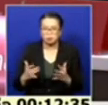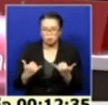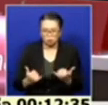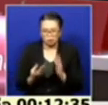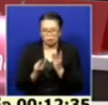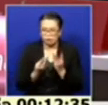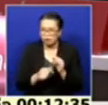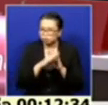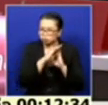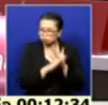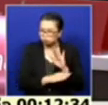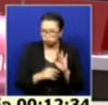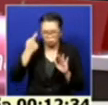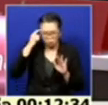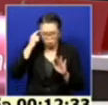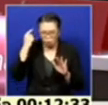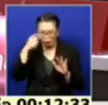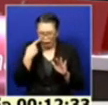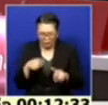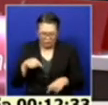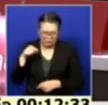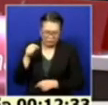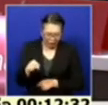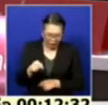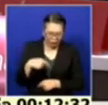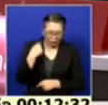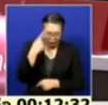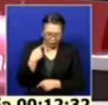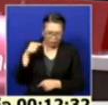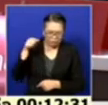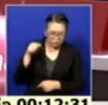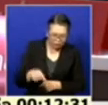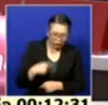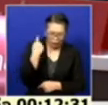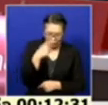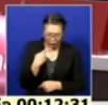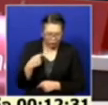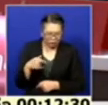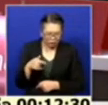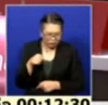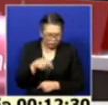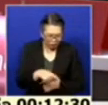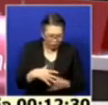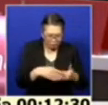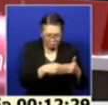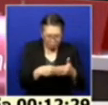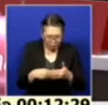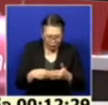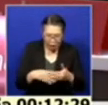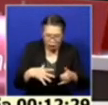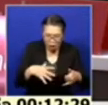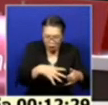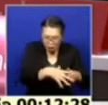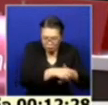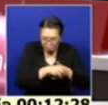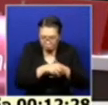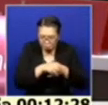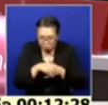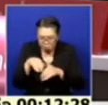แลท่านจะดูแลเขาอย่างไรให้เขามั่นใจว่าจะไม่ถูกกระทำอย่างที่เกิด